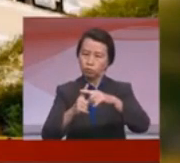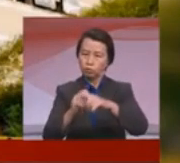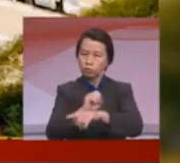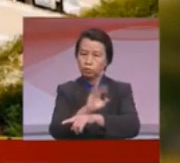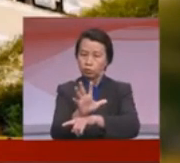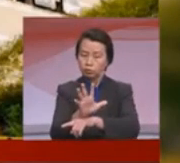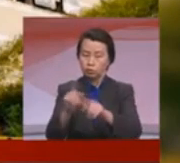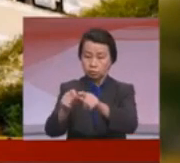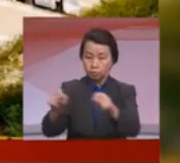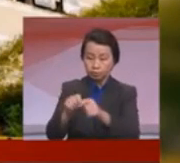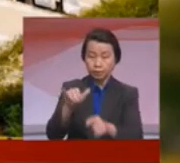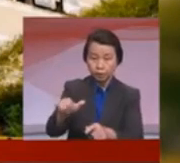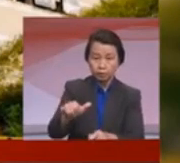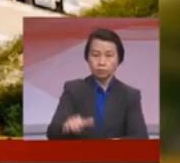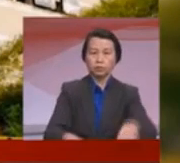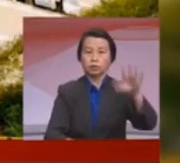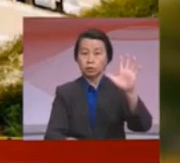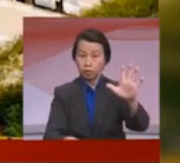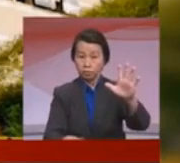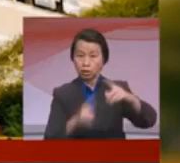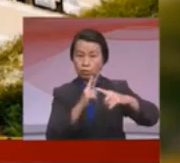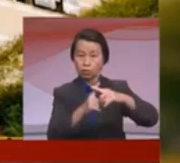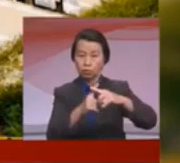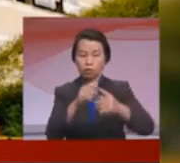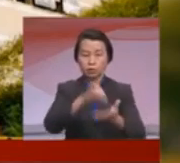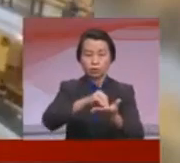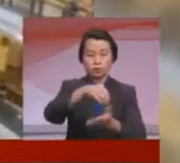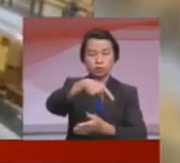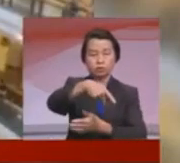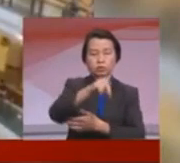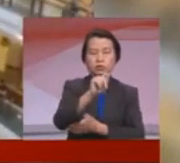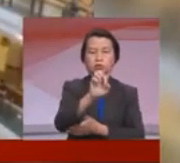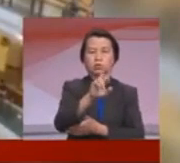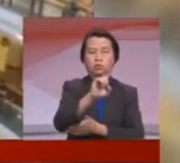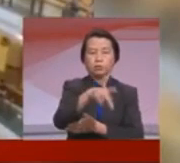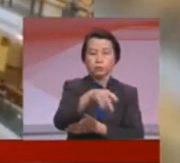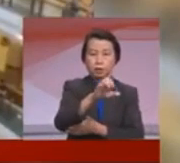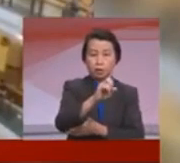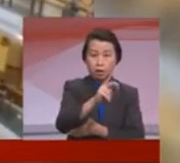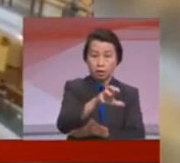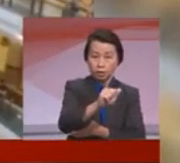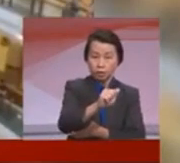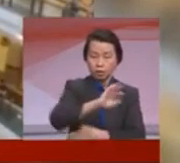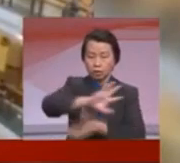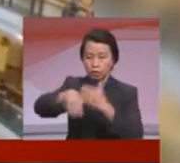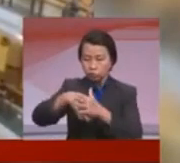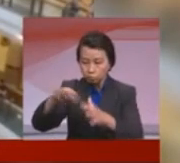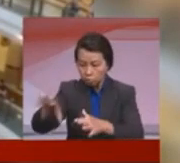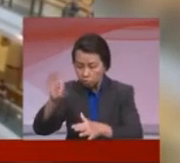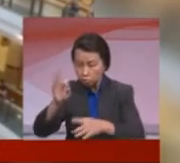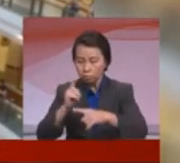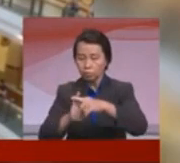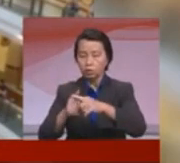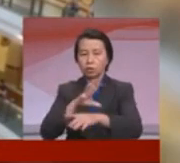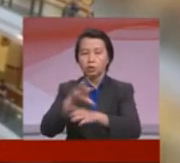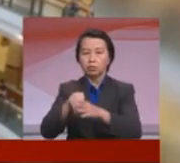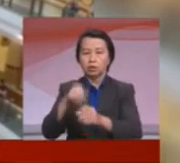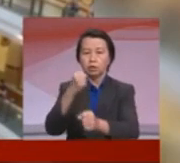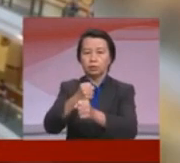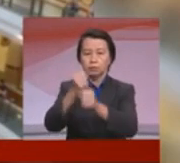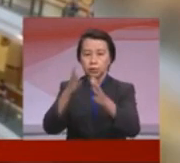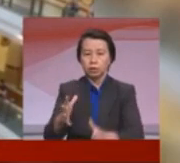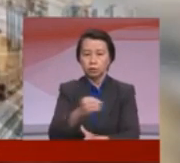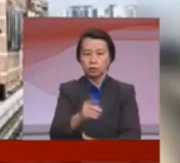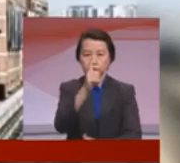Wan Utama, manakala 5 kes positif di Tropicana Golf Club and Country Resort. Kesemua yang dikesan positif melibatkan pekerja